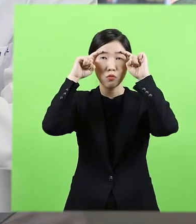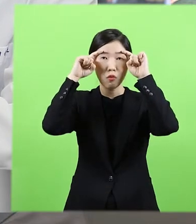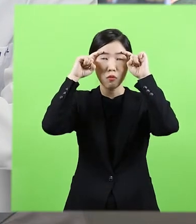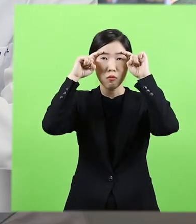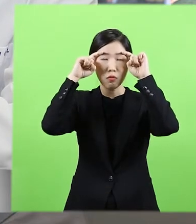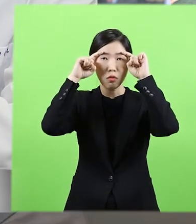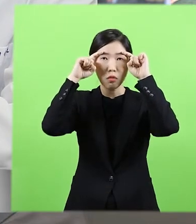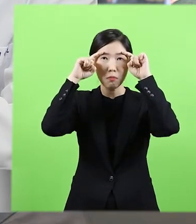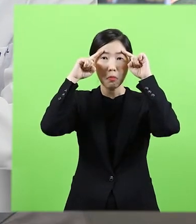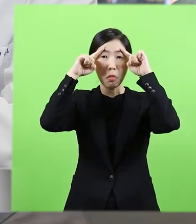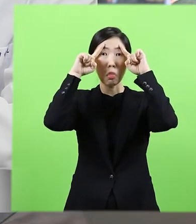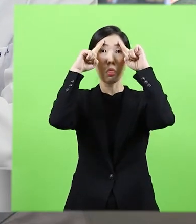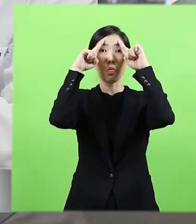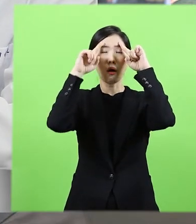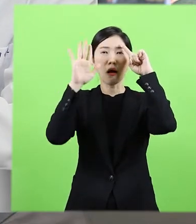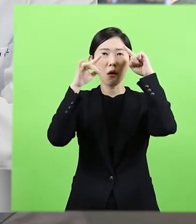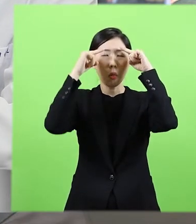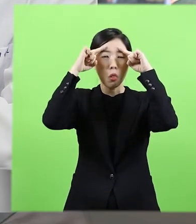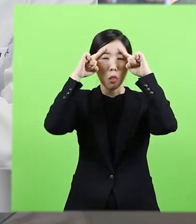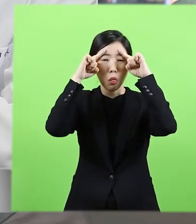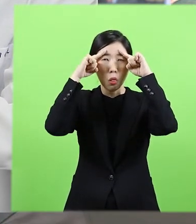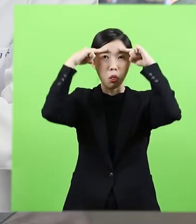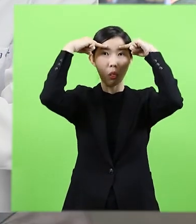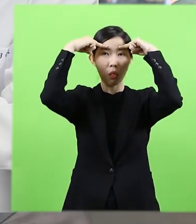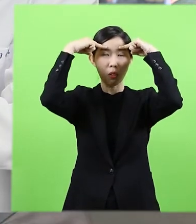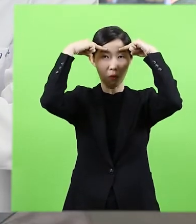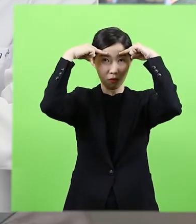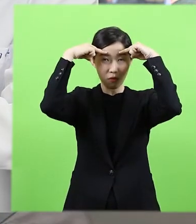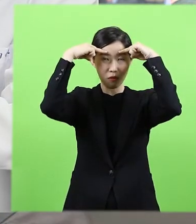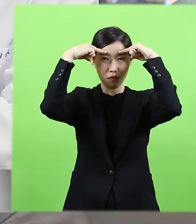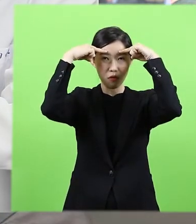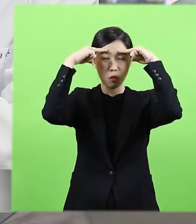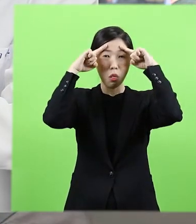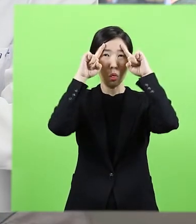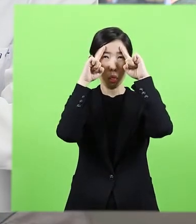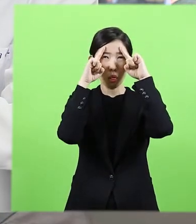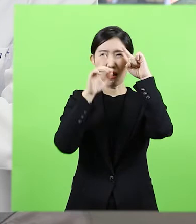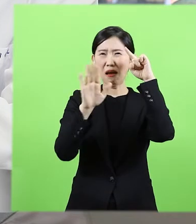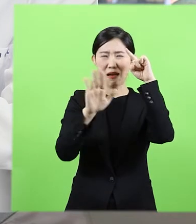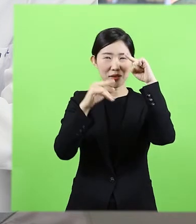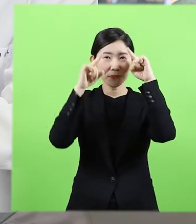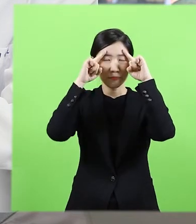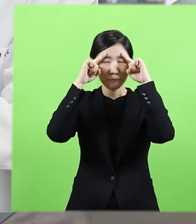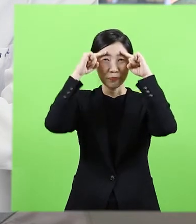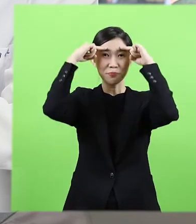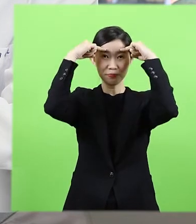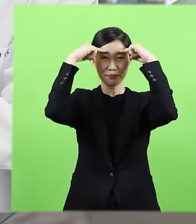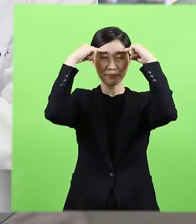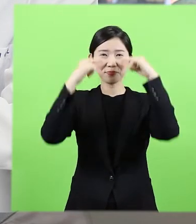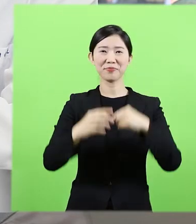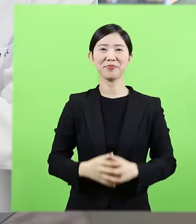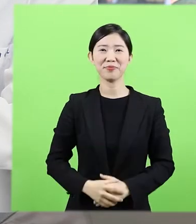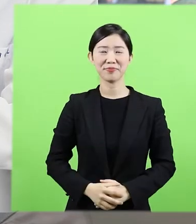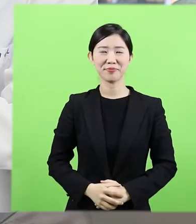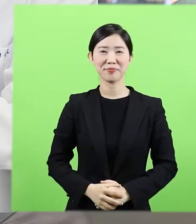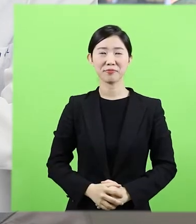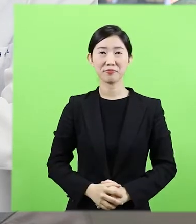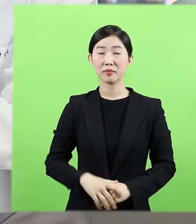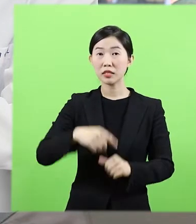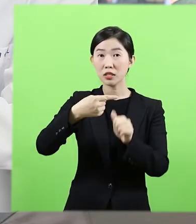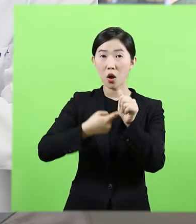눈썹이 내려와서 일자 눈썹이 됐습니다. 팔자로 들고 있던 걸 더 이상 들고 있을 필요가 없으니까